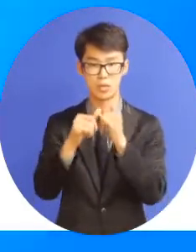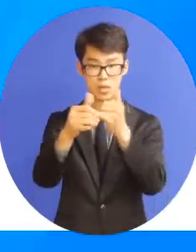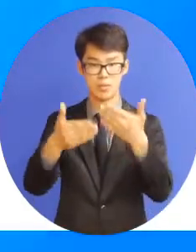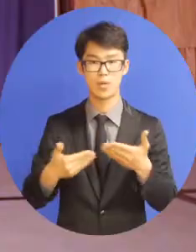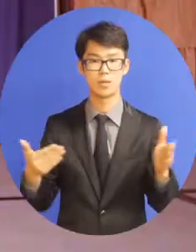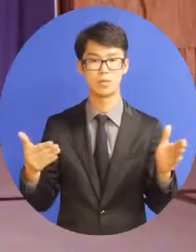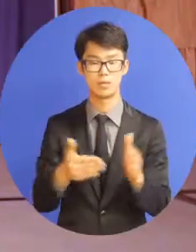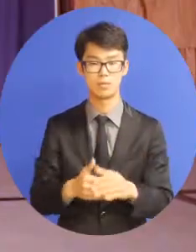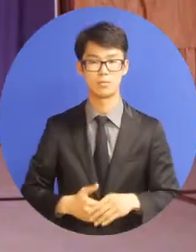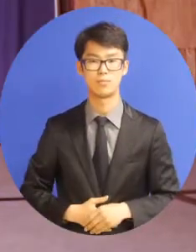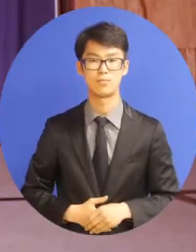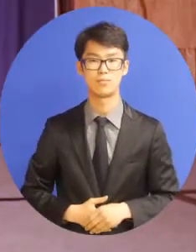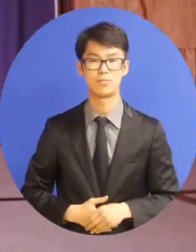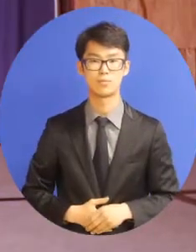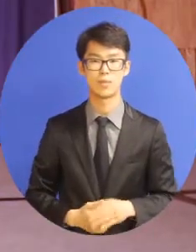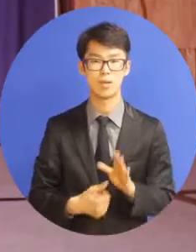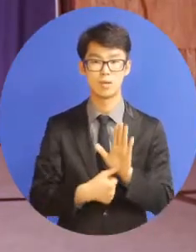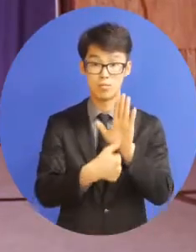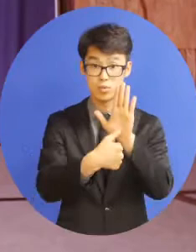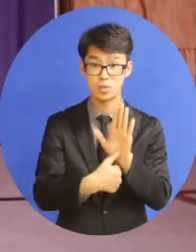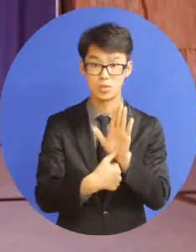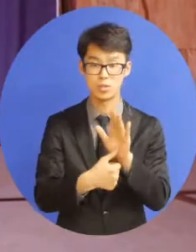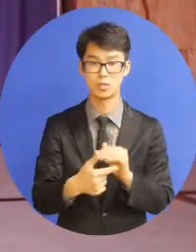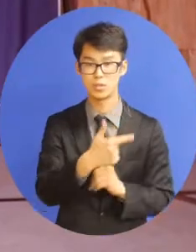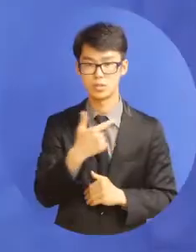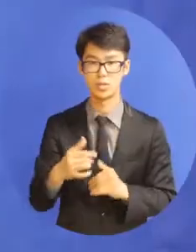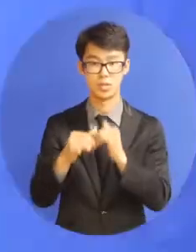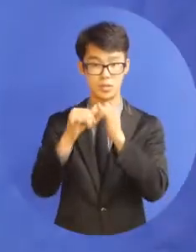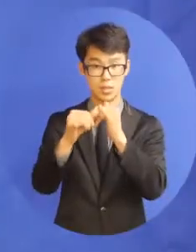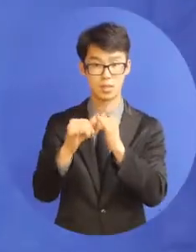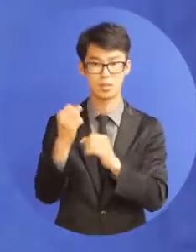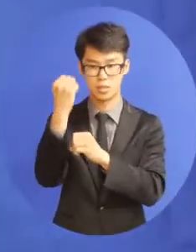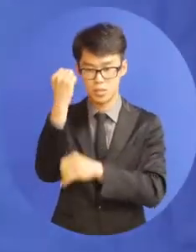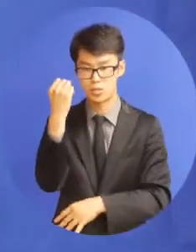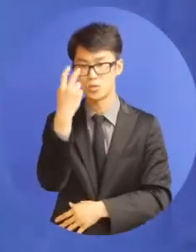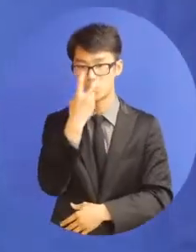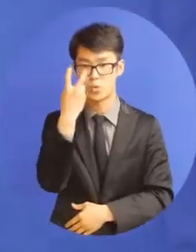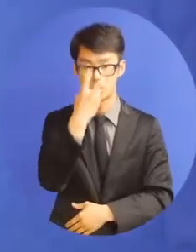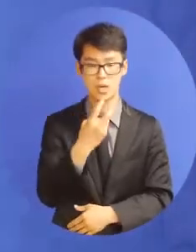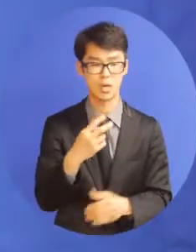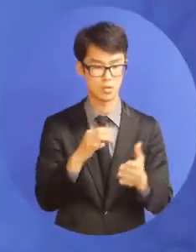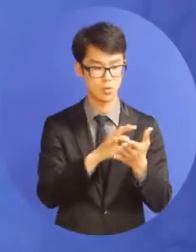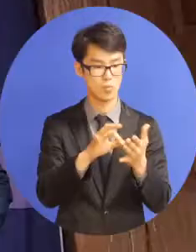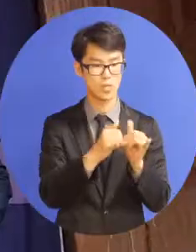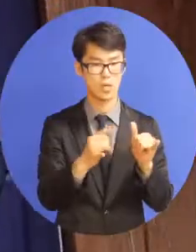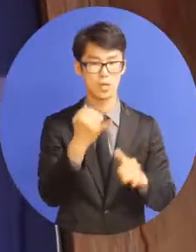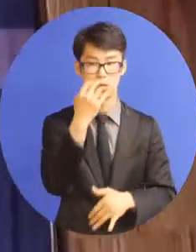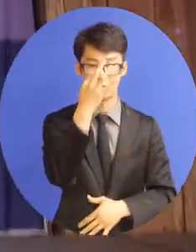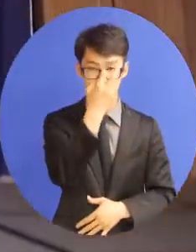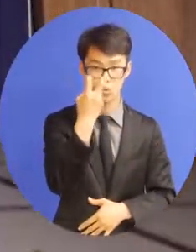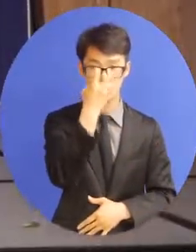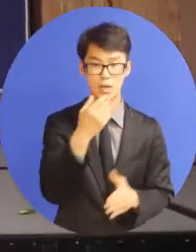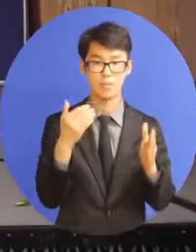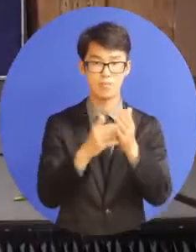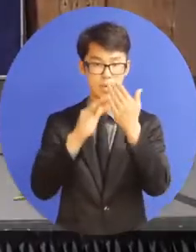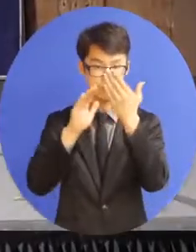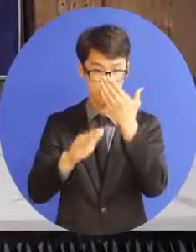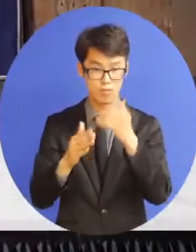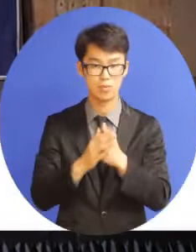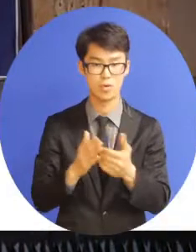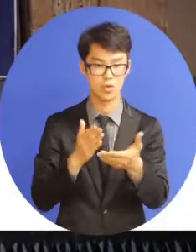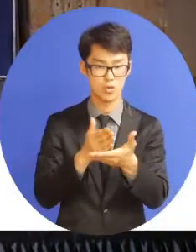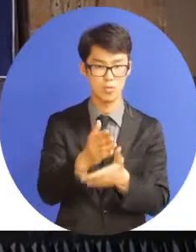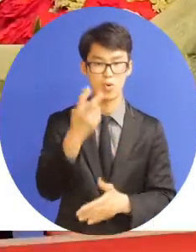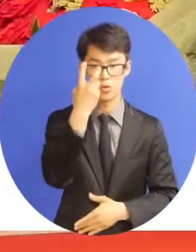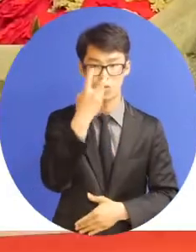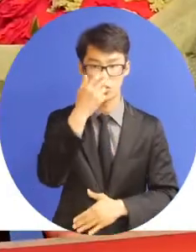수상했습니다. 국가대표 브랜드 대상은 기초조사를 거쳐 소비자조사를 실시한 후 전문가 심사를 거쳐